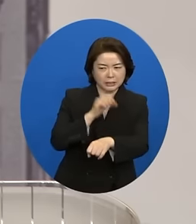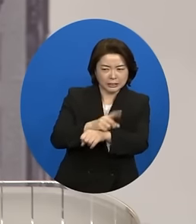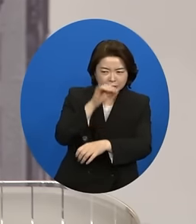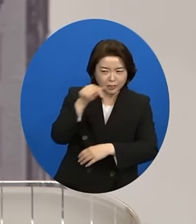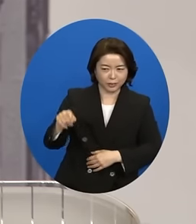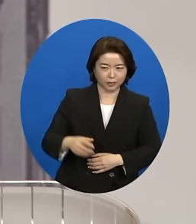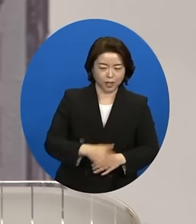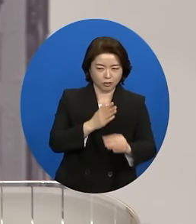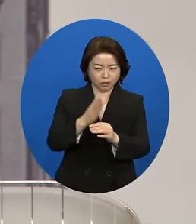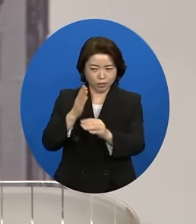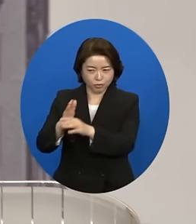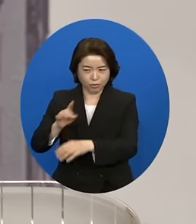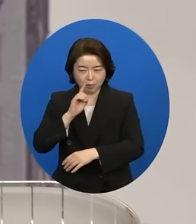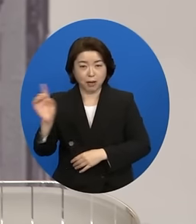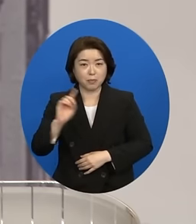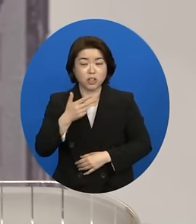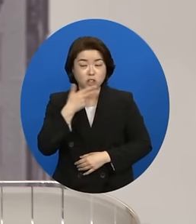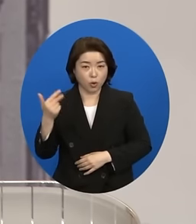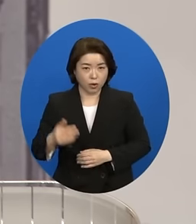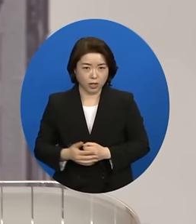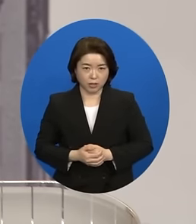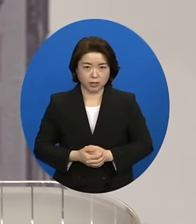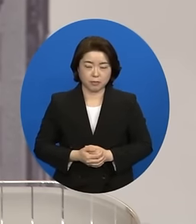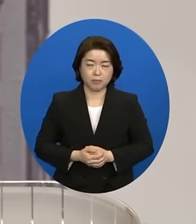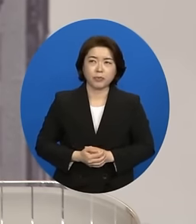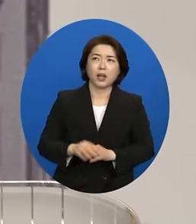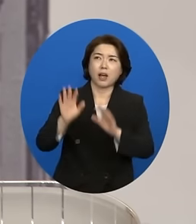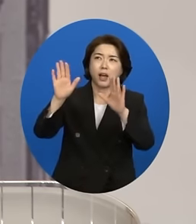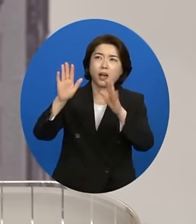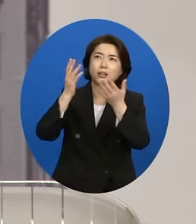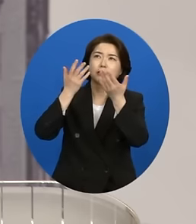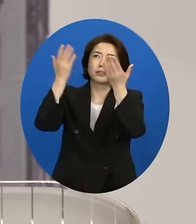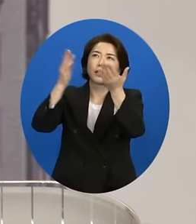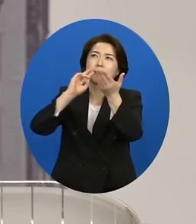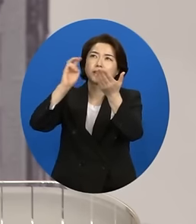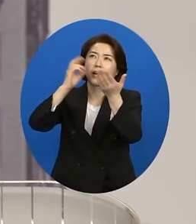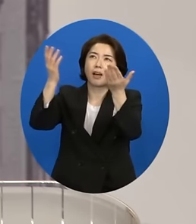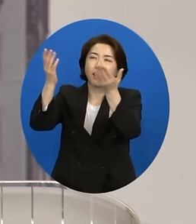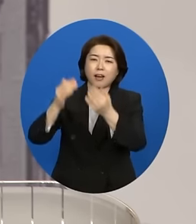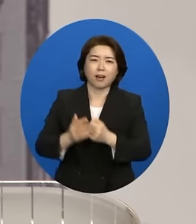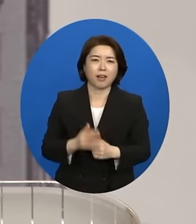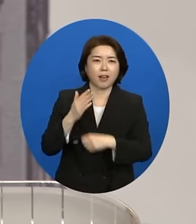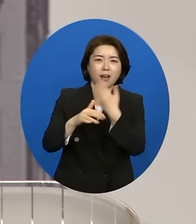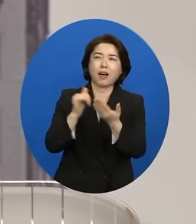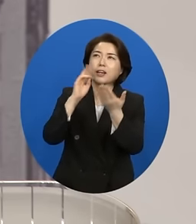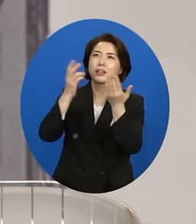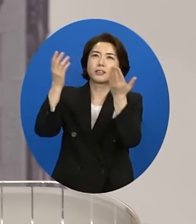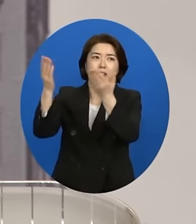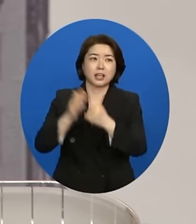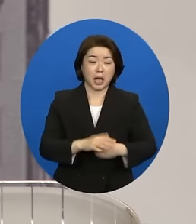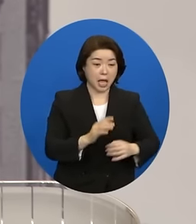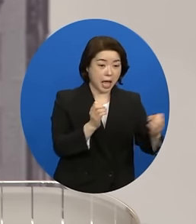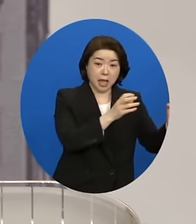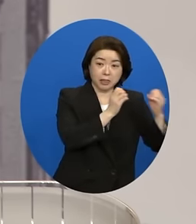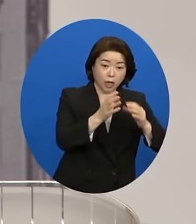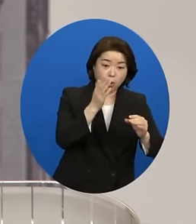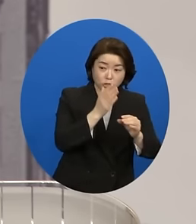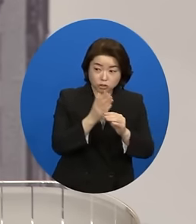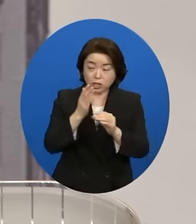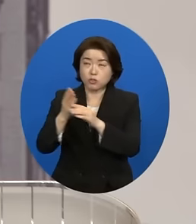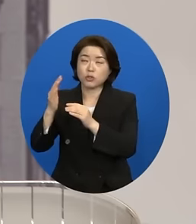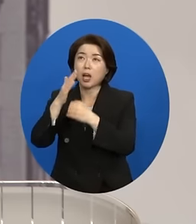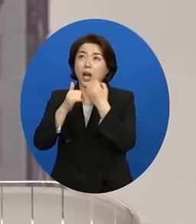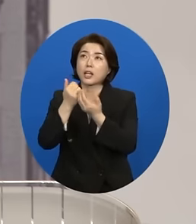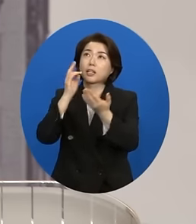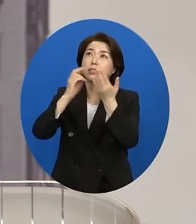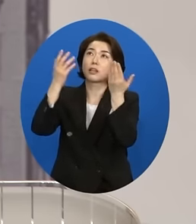중간중간에 이런 얘기를 하는 거예요. 영어로 Praise to God, Praise to God 그래요. 뭔가 했더니 하나님께 찬양, 하나님께 찬양 계속